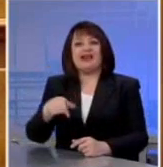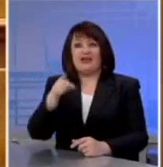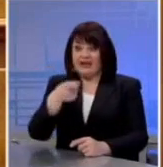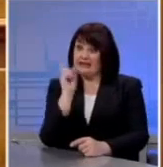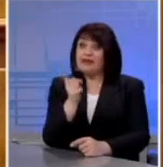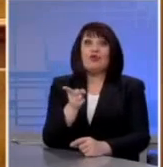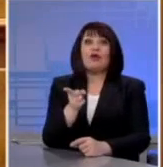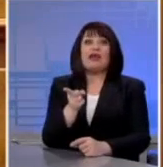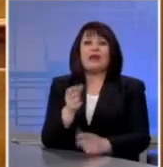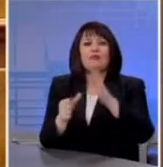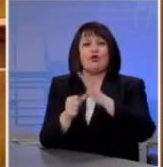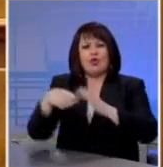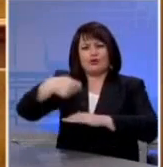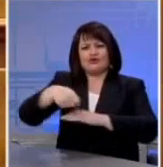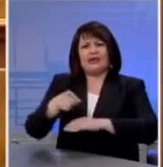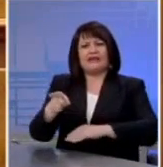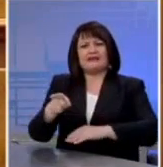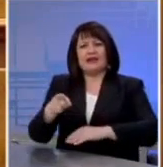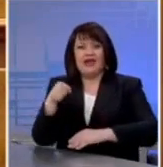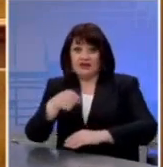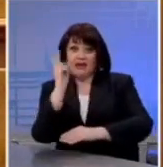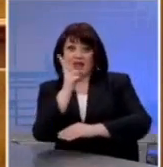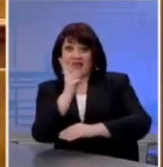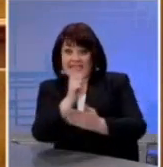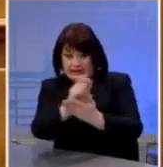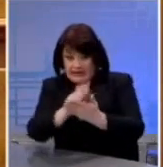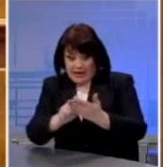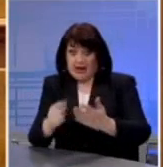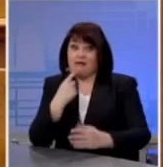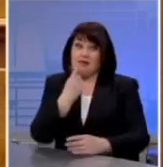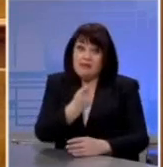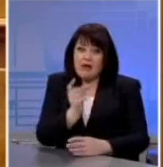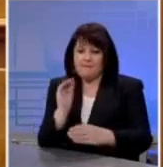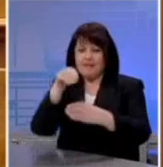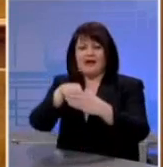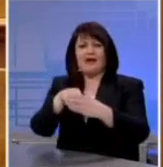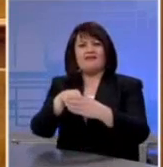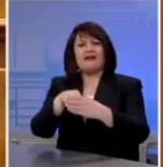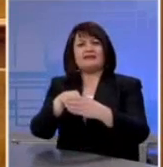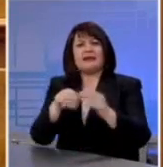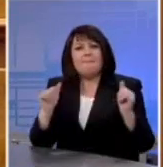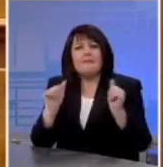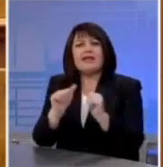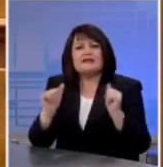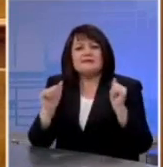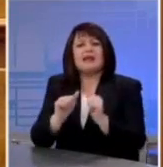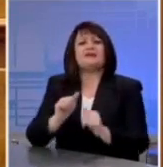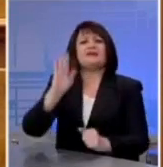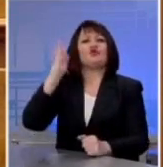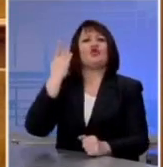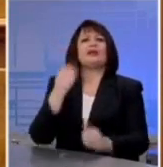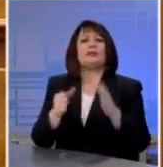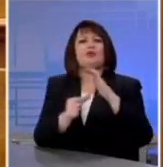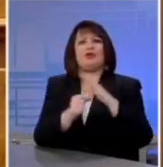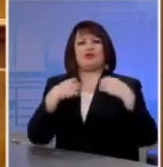τιμωρήθηκε ενώ κατήγγειλε μέσω αναφοράς της την παρέμβαση και τις πιέσεις της τότε Προέδρου